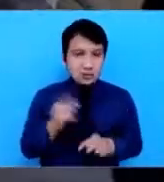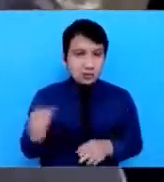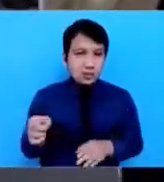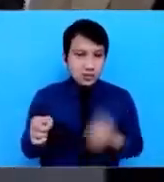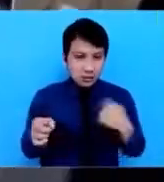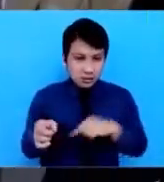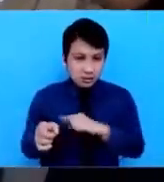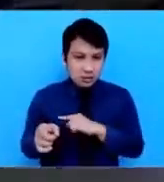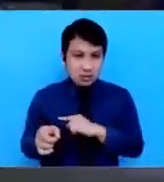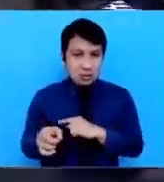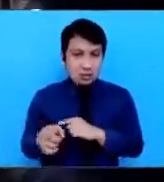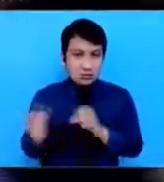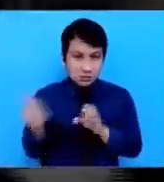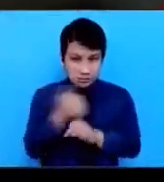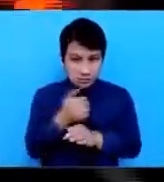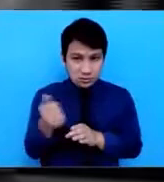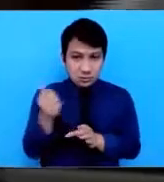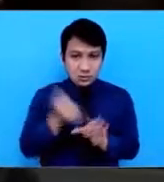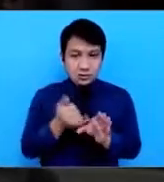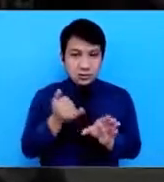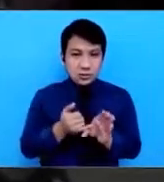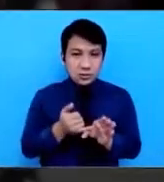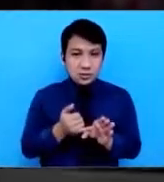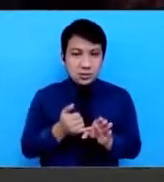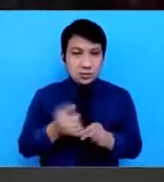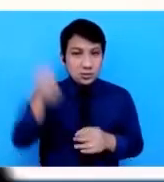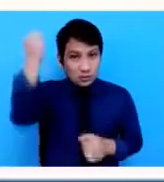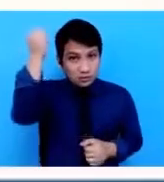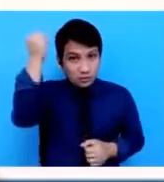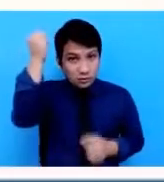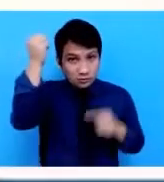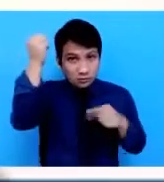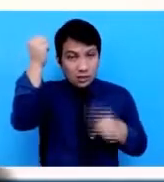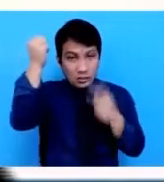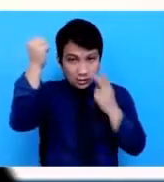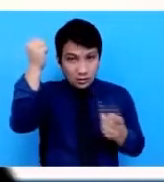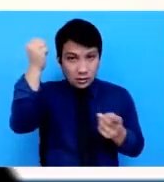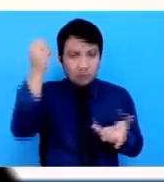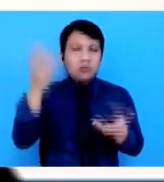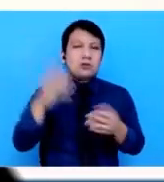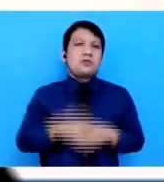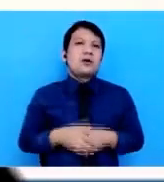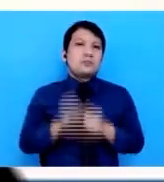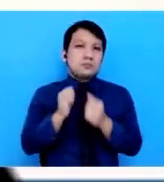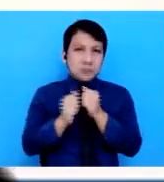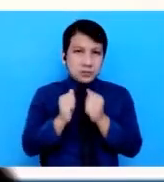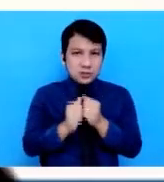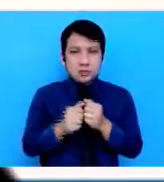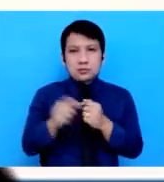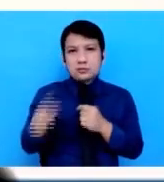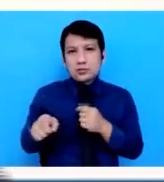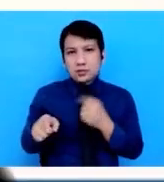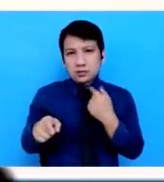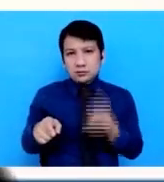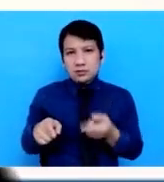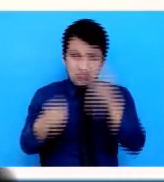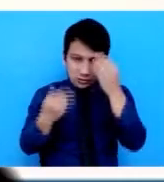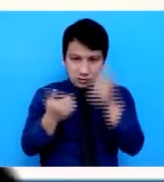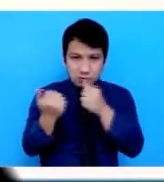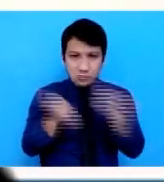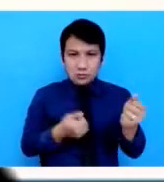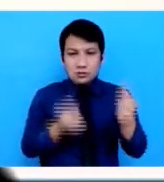jeepney, nakakakita na rin ako nung merong nakasabit. So, ibig sabihin talagang hindi sumusunod ang mga